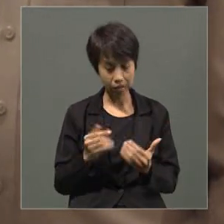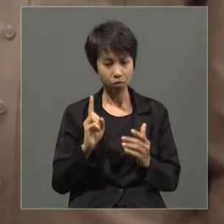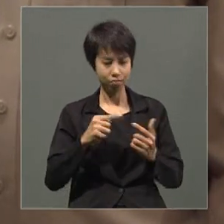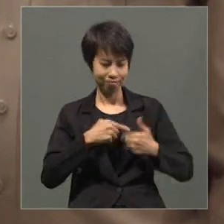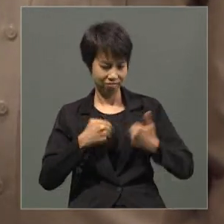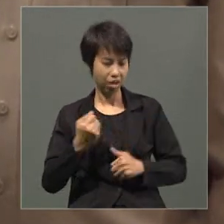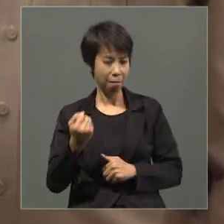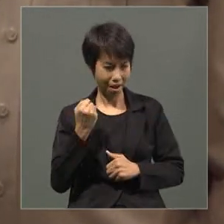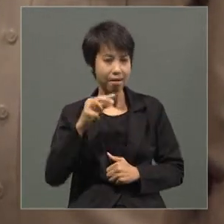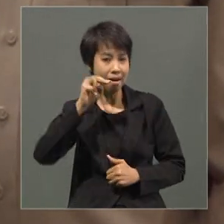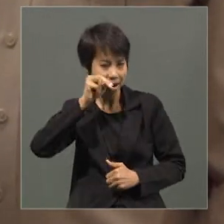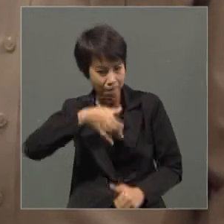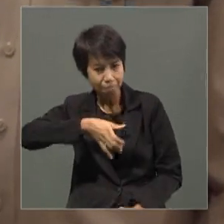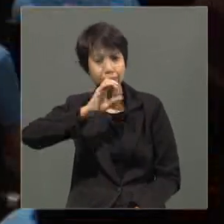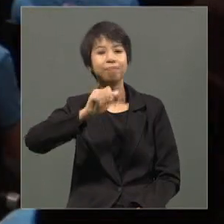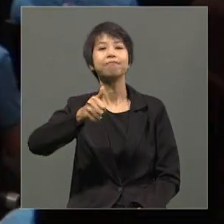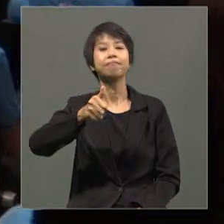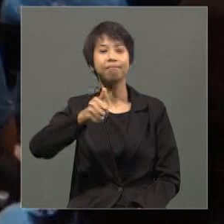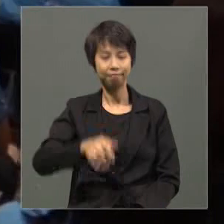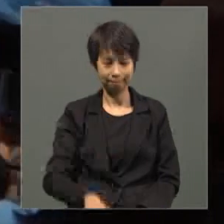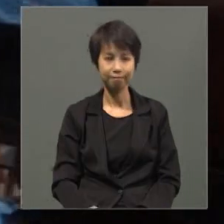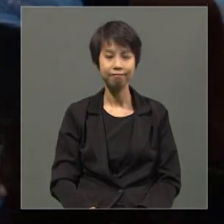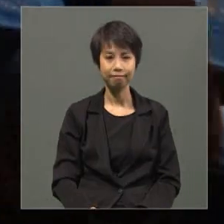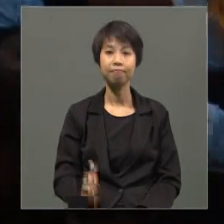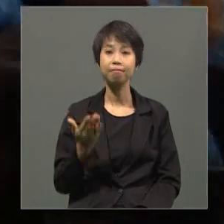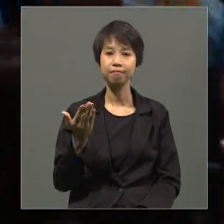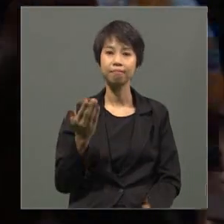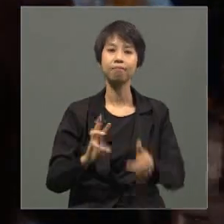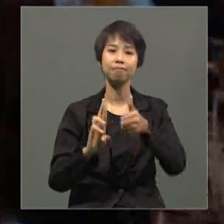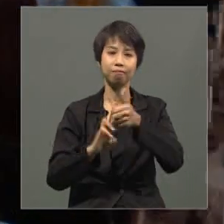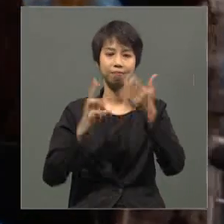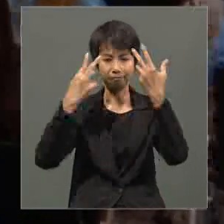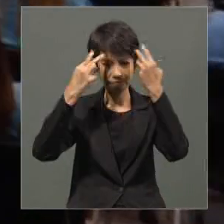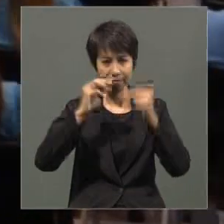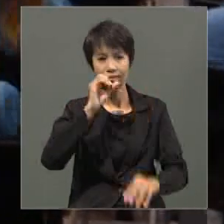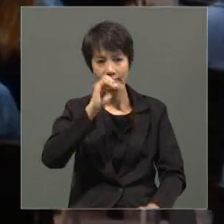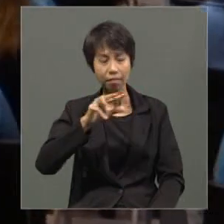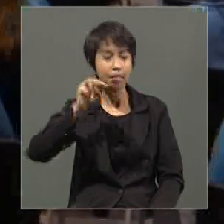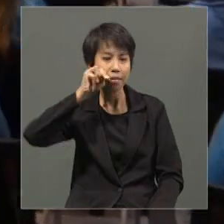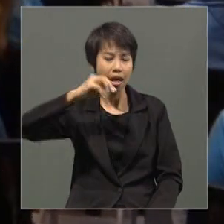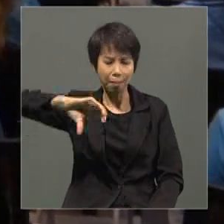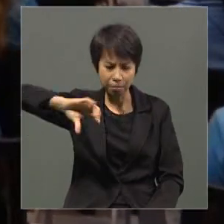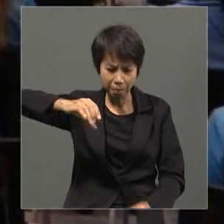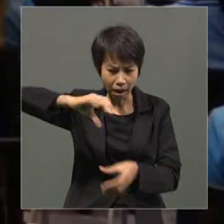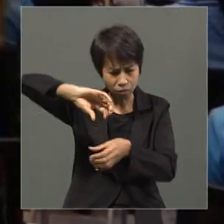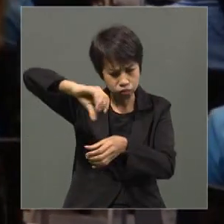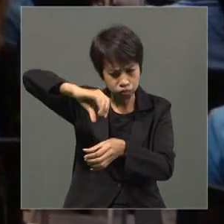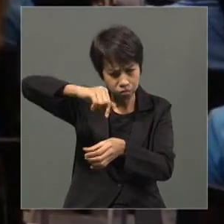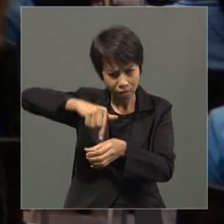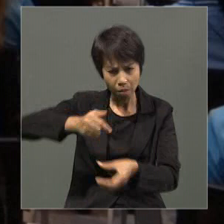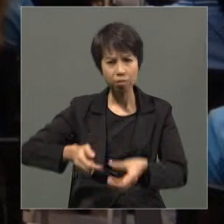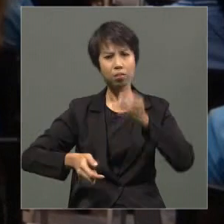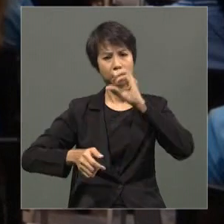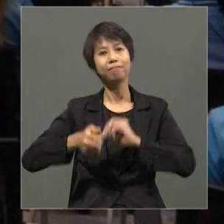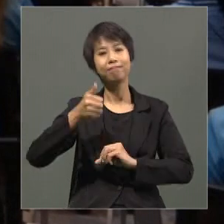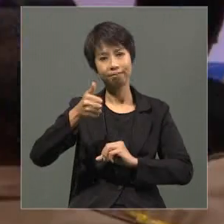ว่าดื่มได้ นั่นเป็นคำยืนยันจากท่านรองนายกรัฐมนตรีนะคะน้ำประปาดื่มได้มานานแล้วค่ะส่วนในช่วงการม